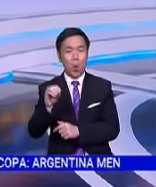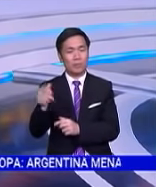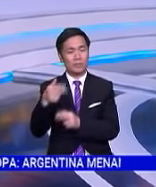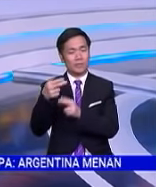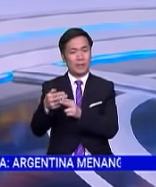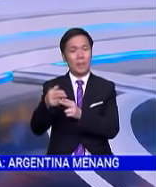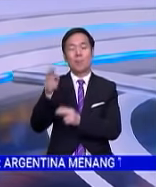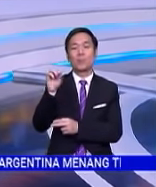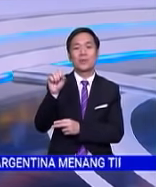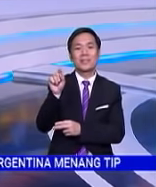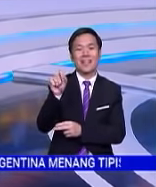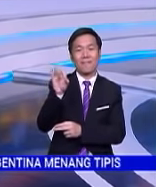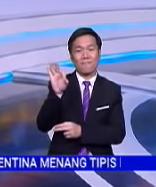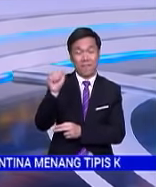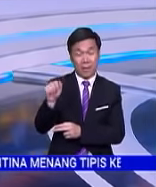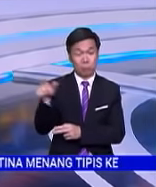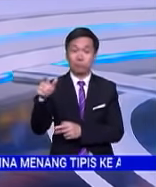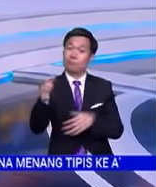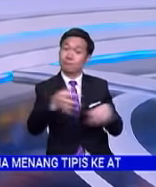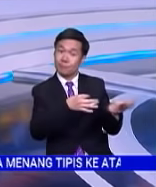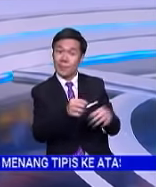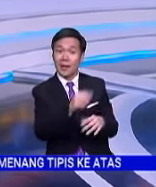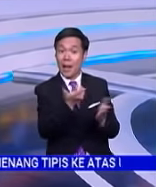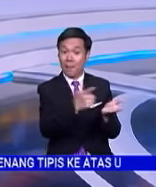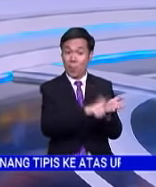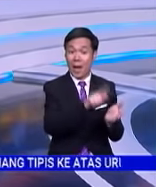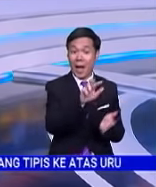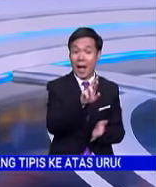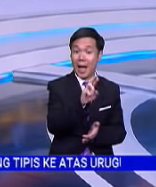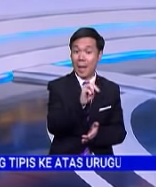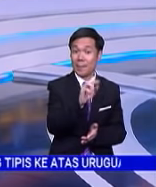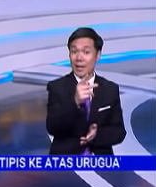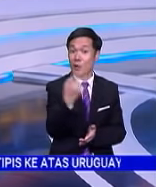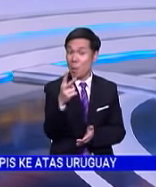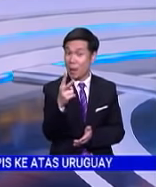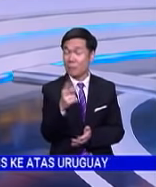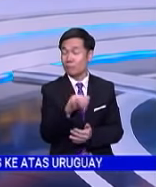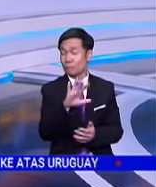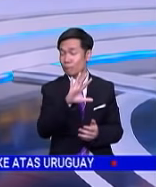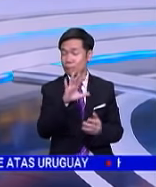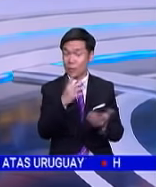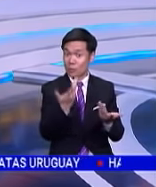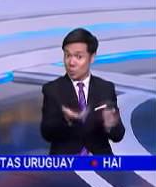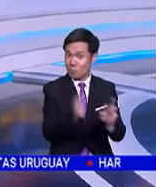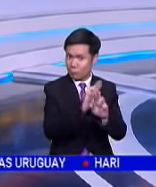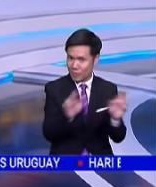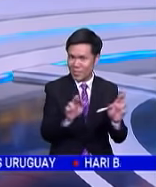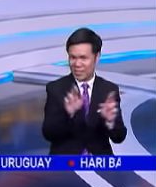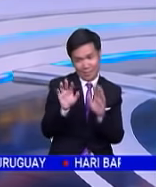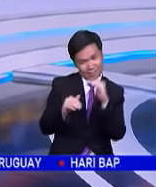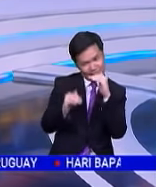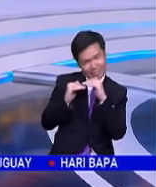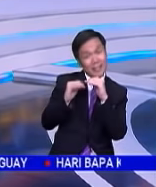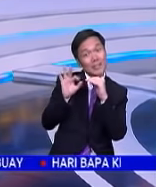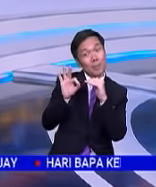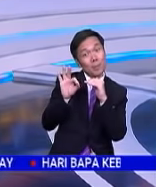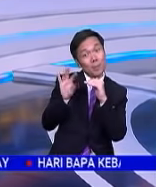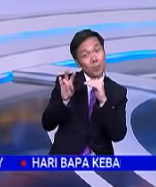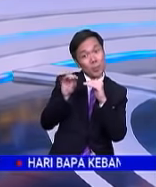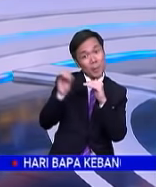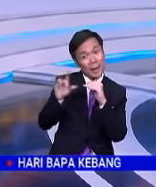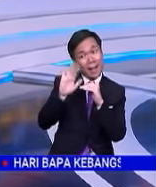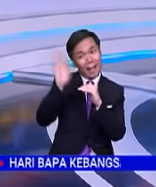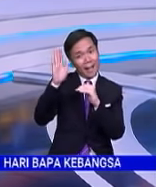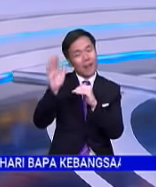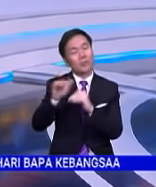Seri Mustafa Mohamad, setakat ini laporan RMK-12 hampir 97% siap dan akan dibentangkan kepada Jemaah